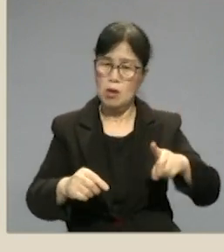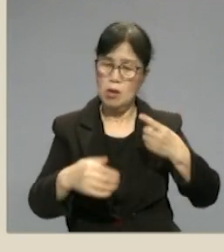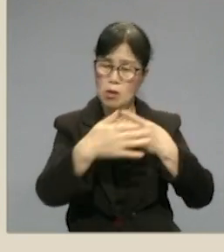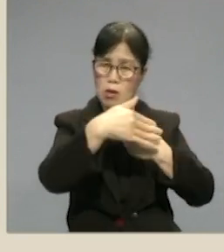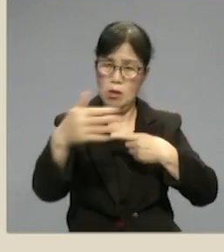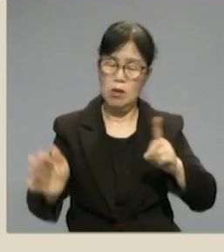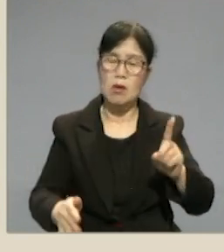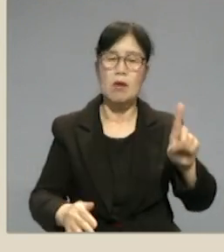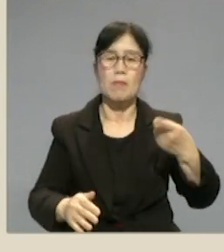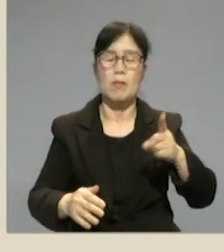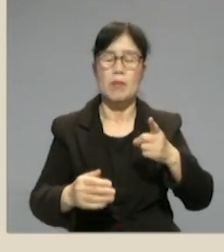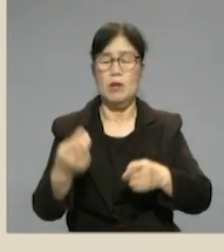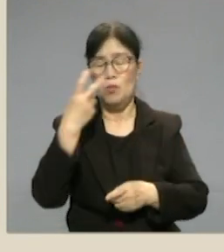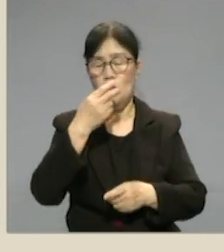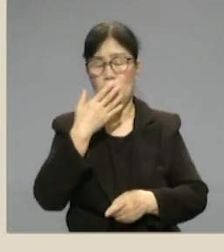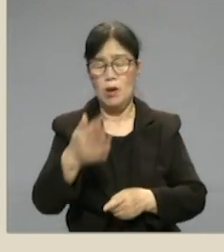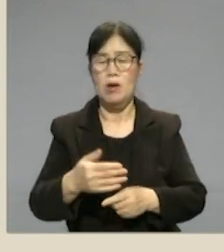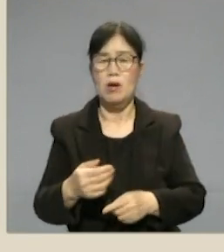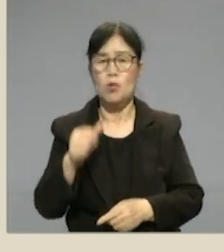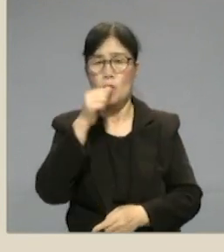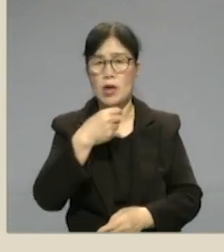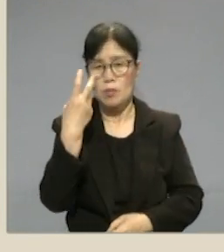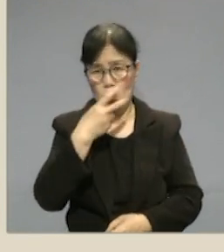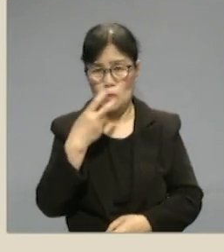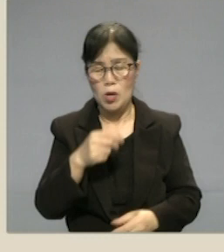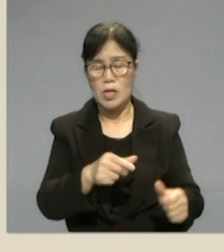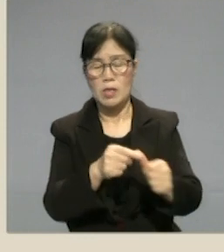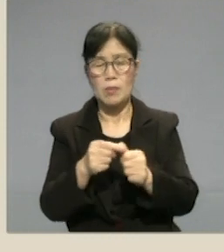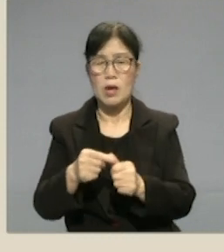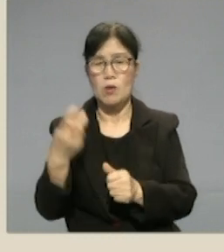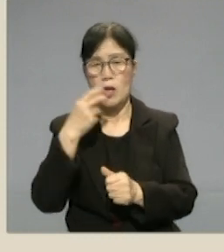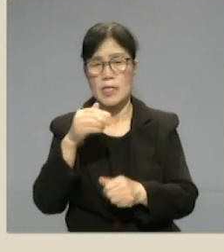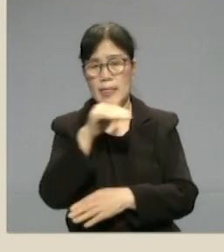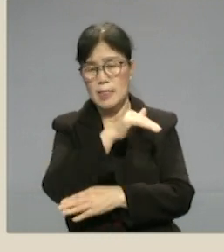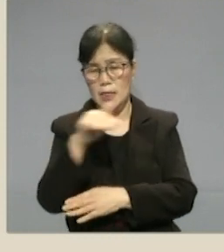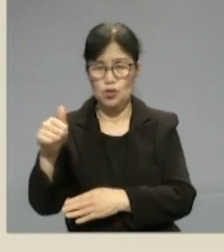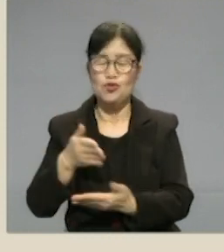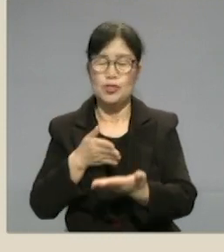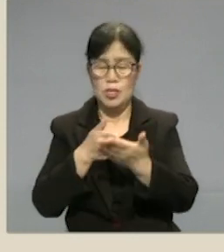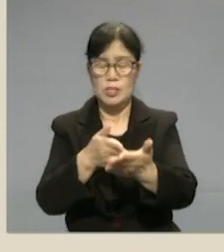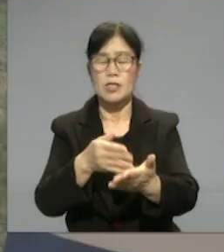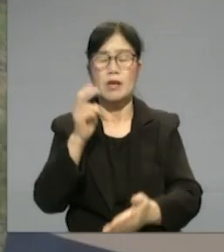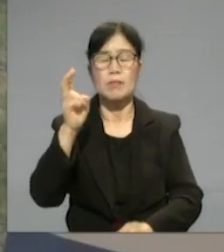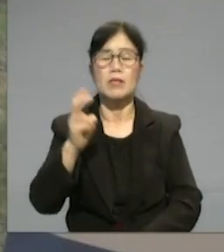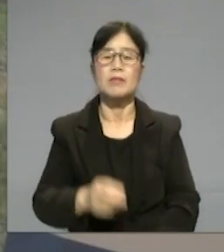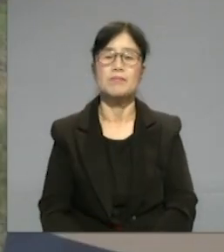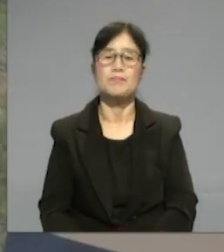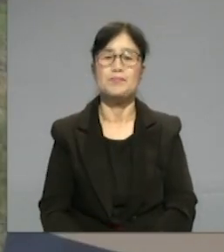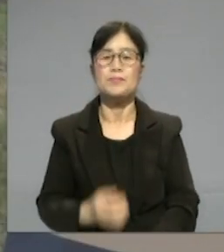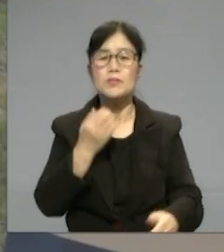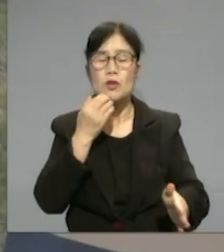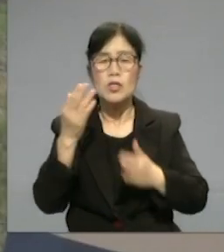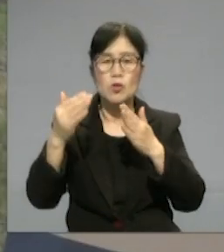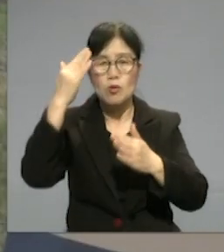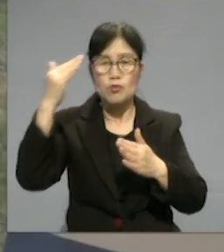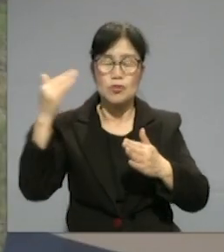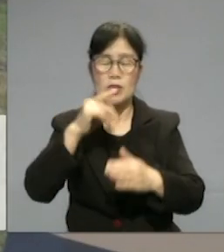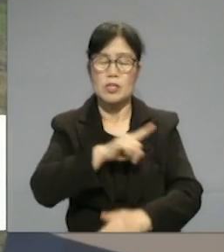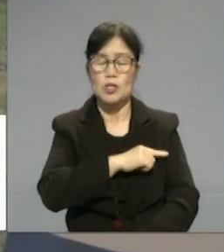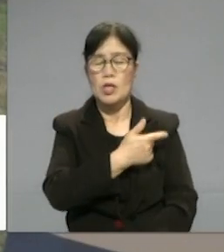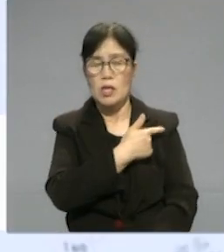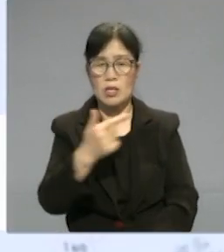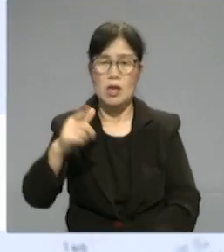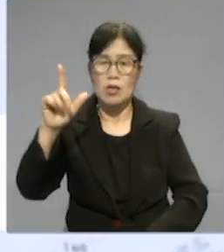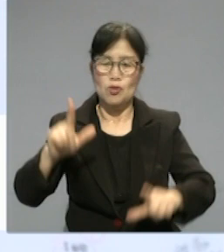100마리를 보호할 수 있어 고양이 보호와 입양 관리 기준을 제시할 것으로 기대됩니다. 경기도는 국내 최대 규모